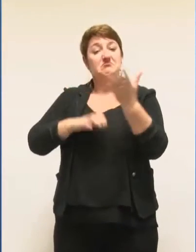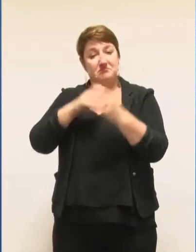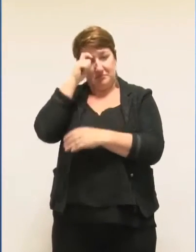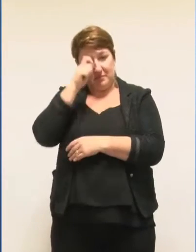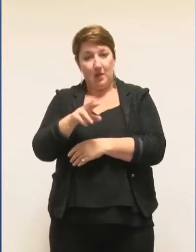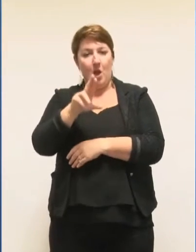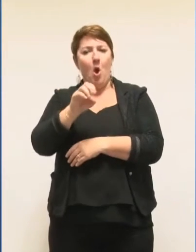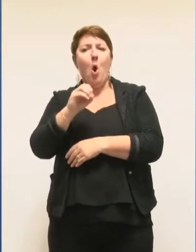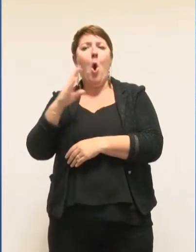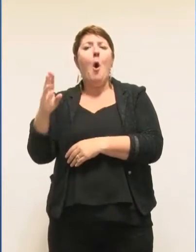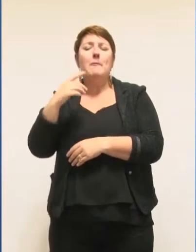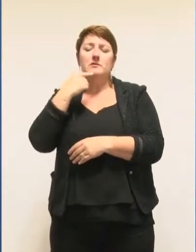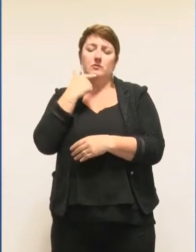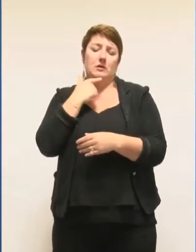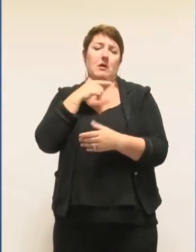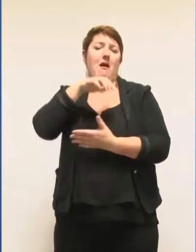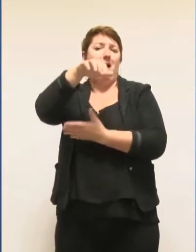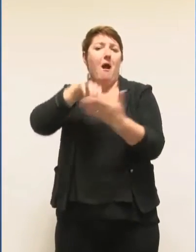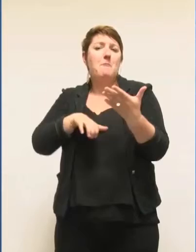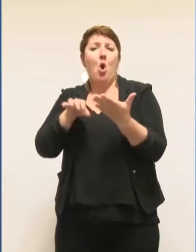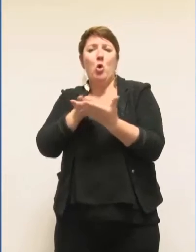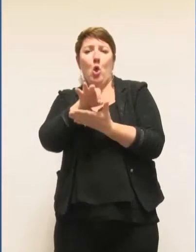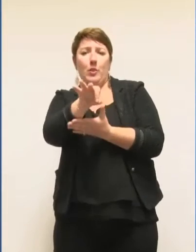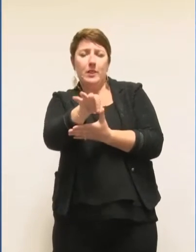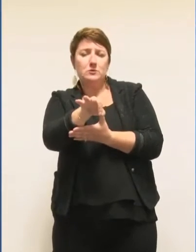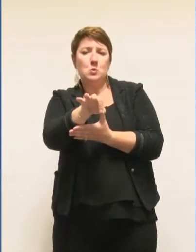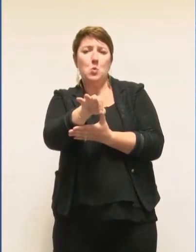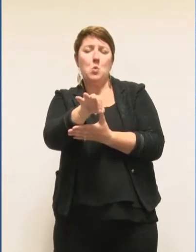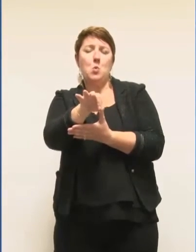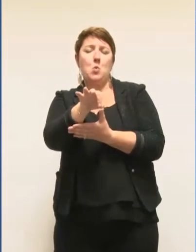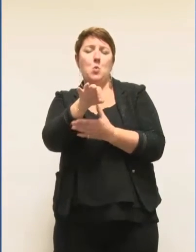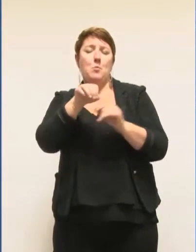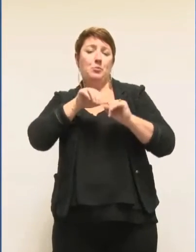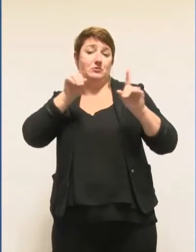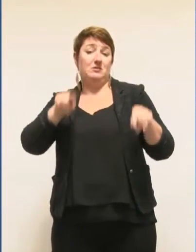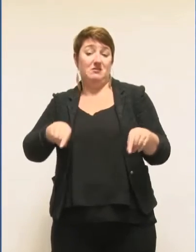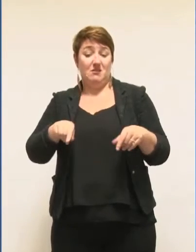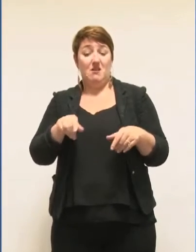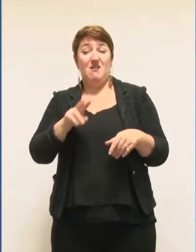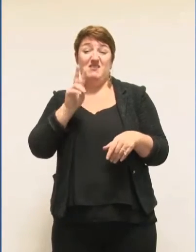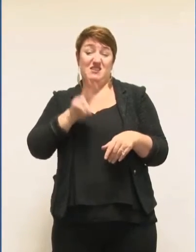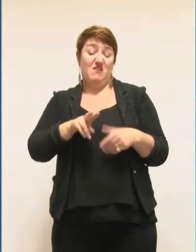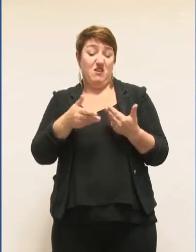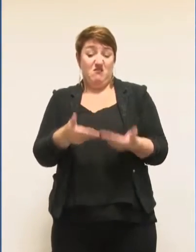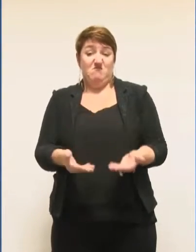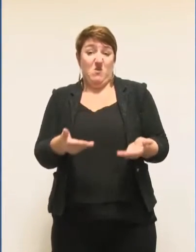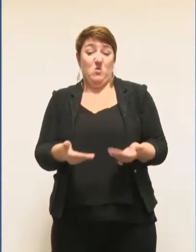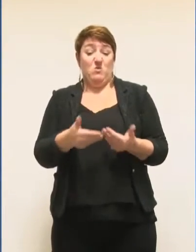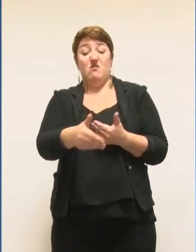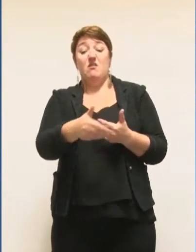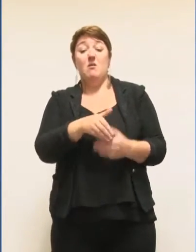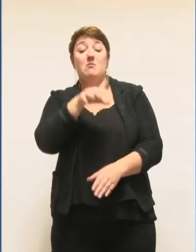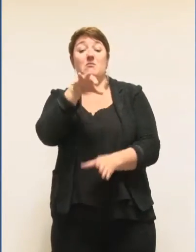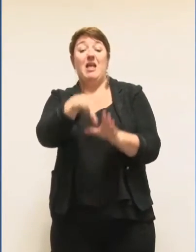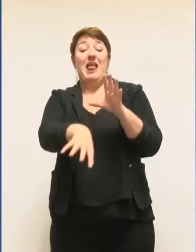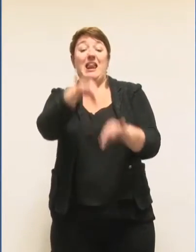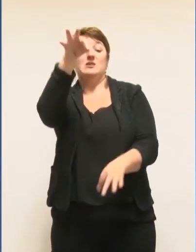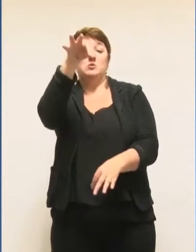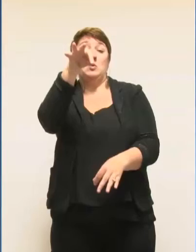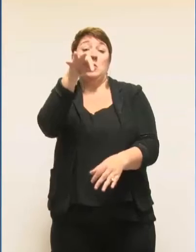Ce rapport d'orientation budgétaire intervient, c'est vrai, à l'aube d'élections municipales. Il a donc une valeur, voire une saveur